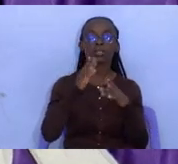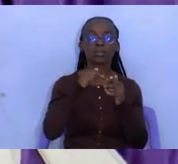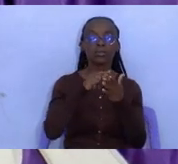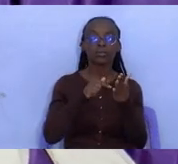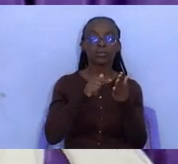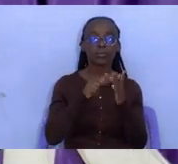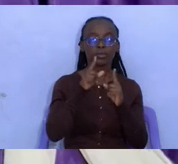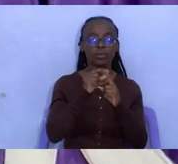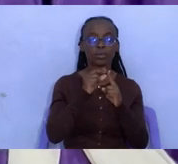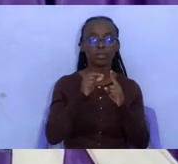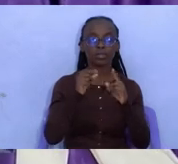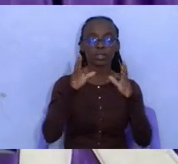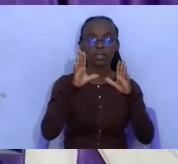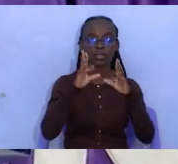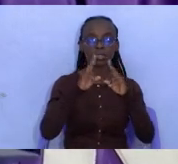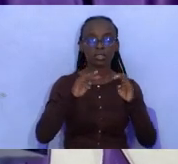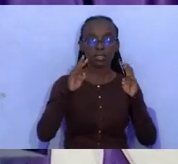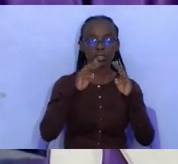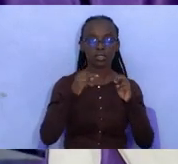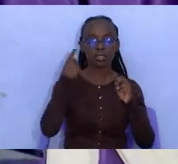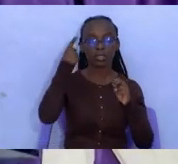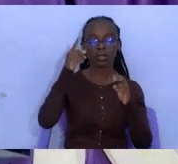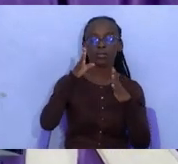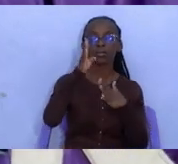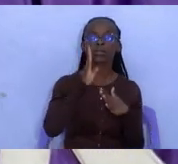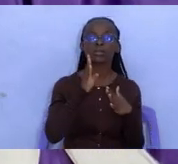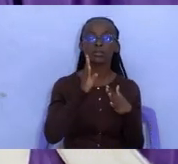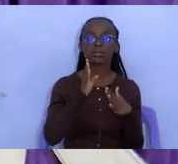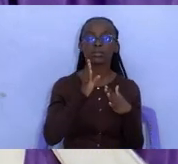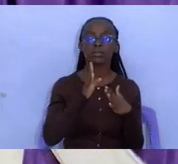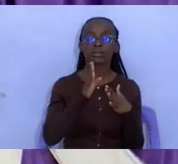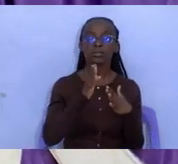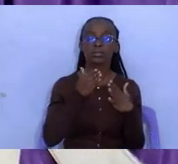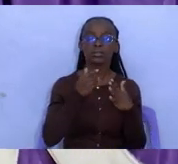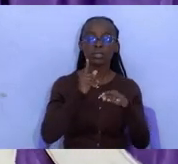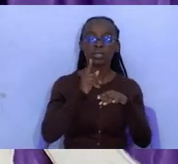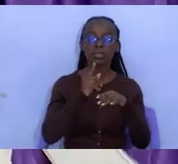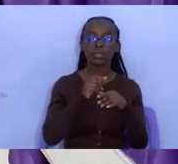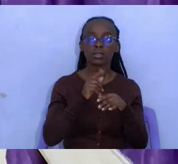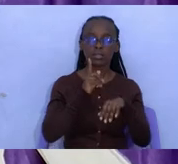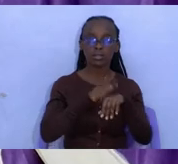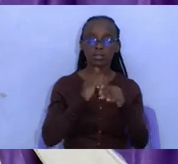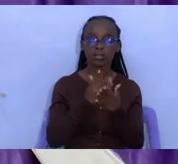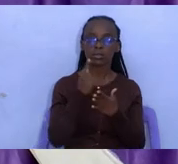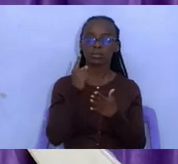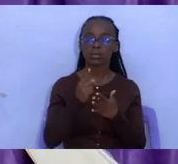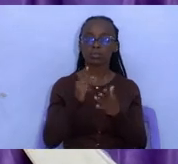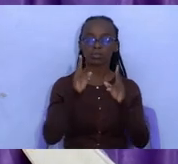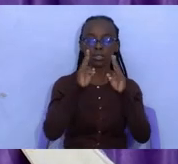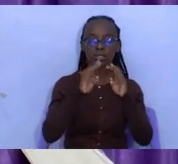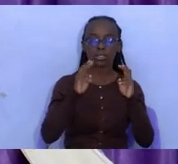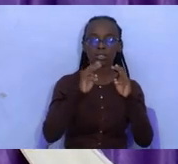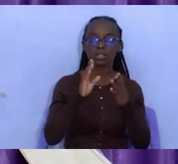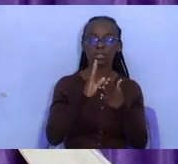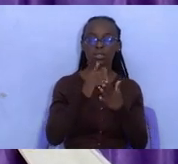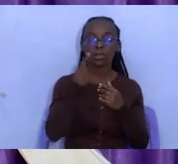nilirudie tena, kujitia nia ya kumtafuta Mungu. Watu wa Mungu, wakati mtu anajitia nia ya kutafuta kitu